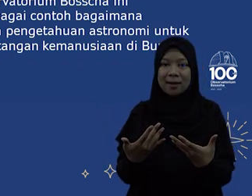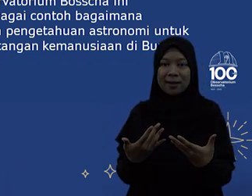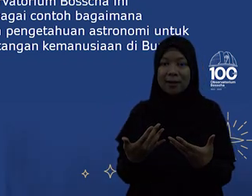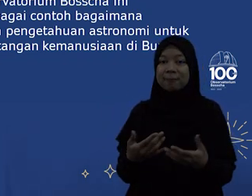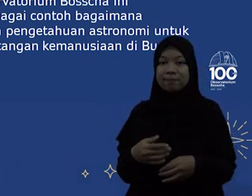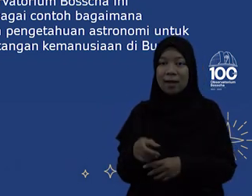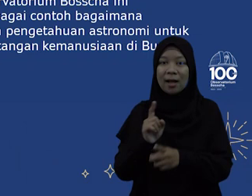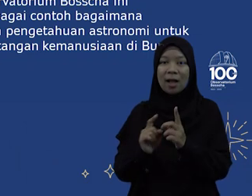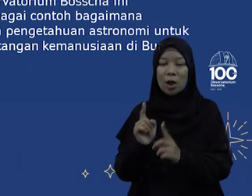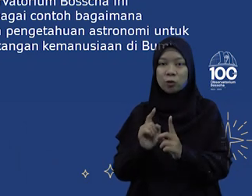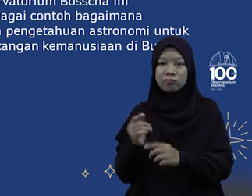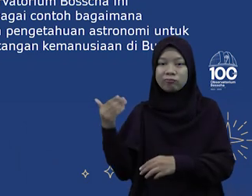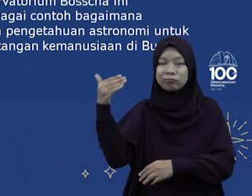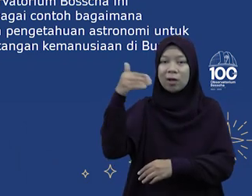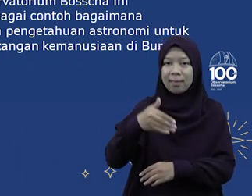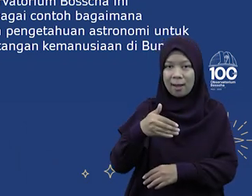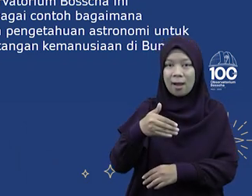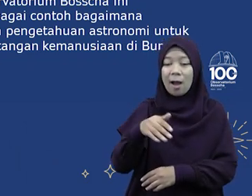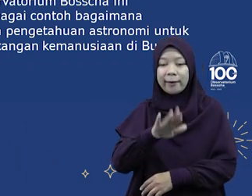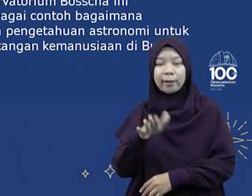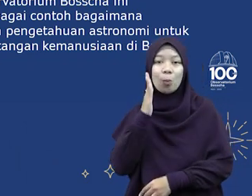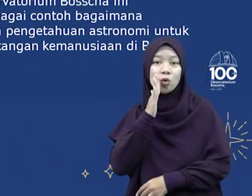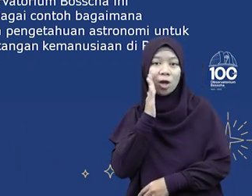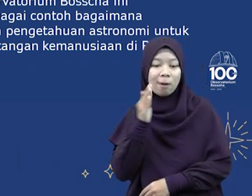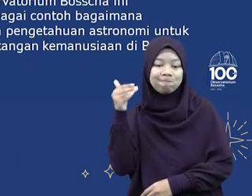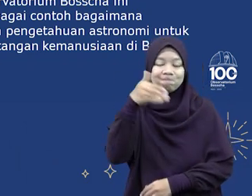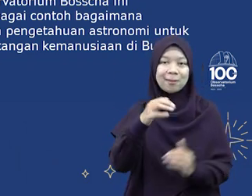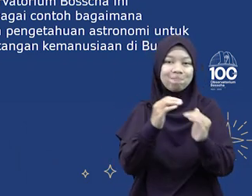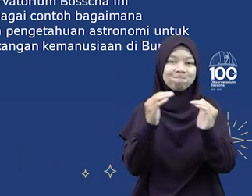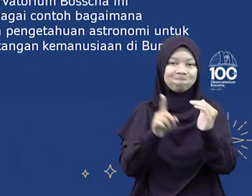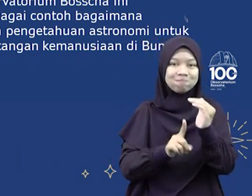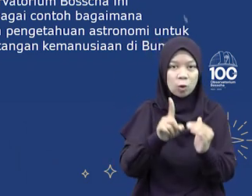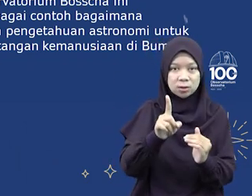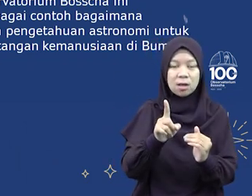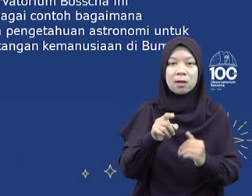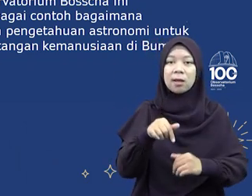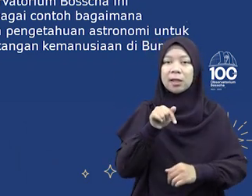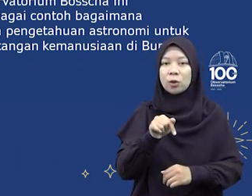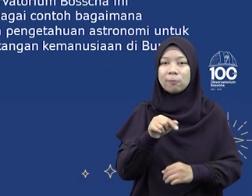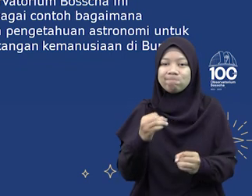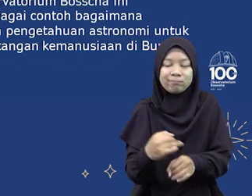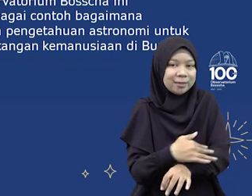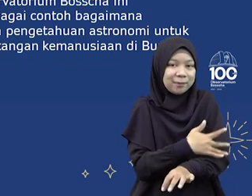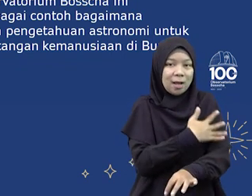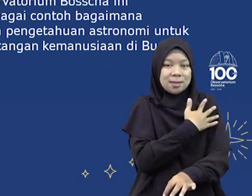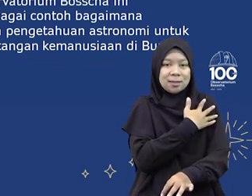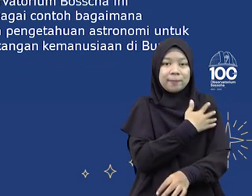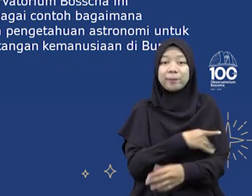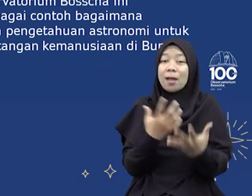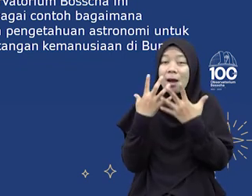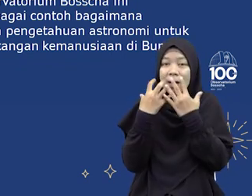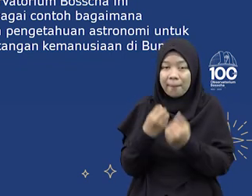kedatangan Insan muda ke fasilitas seperti ini akan menginspirasi jadi harapannya